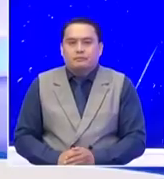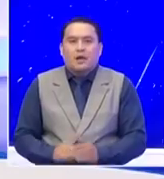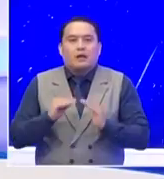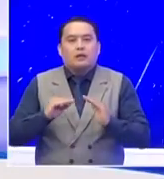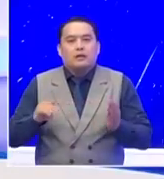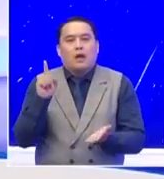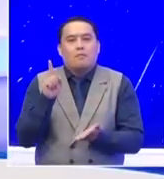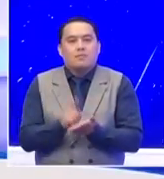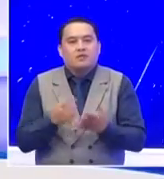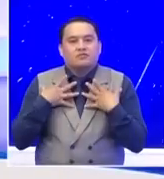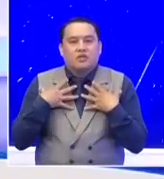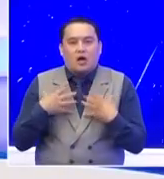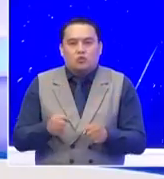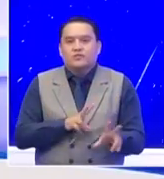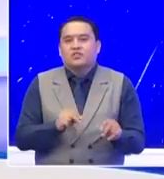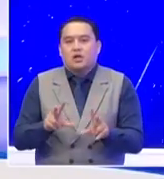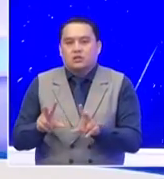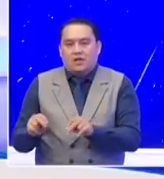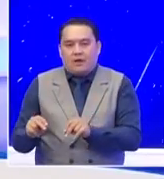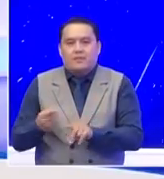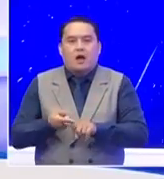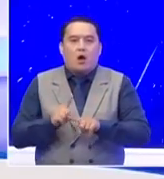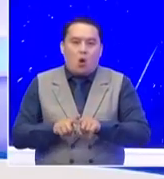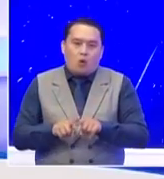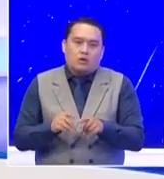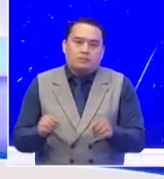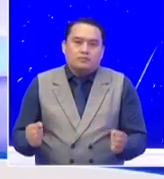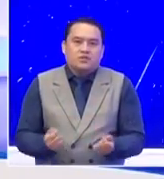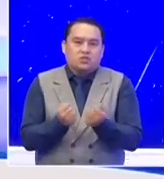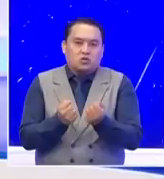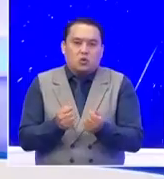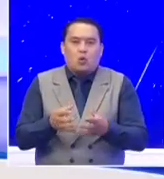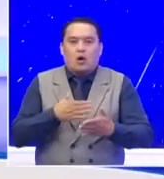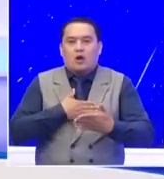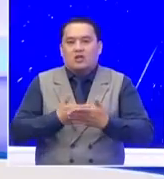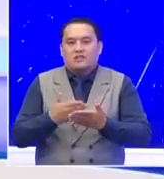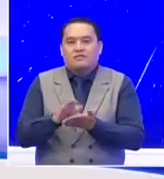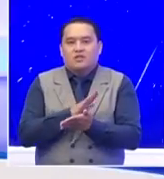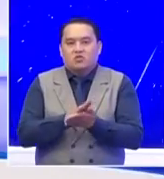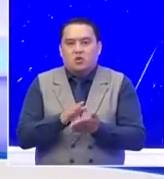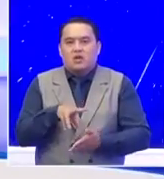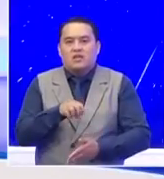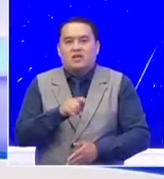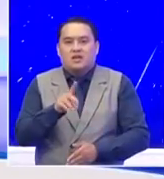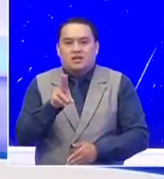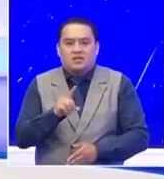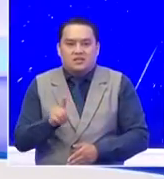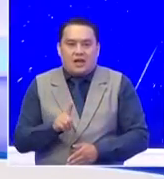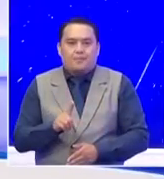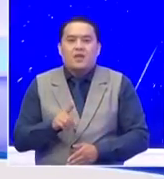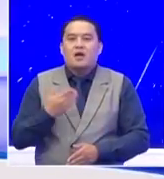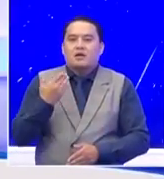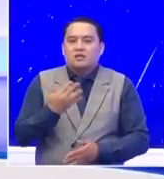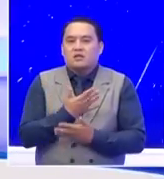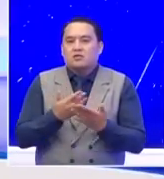Дети должны быть здоровыми и счастливыми. Такого принципа придерживаются члены волонтерского движения «Лидер КИЗ». Уже